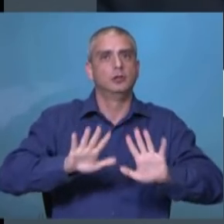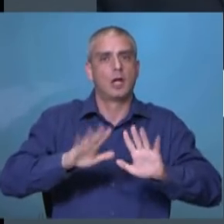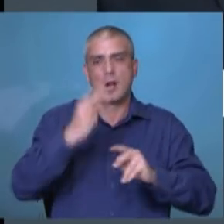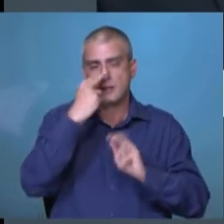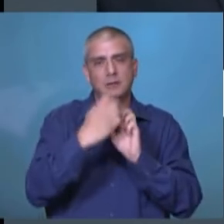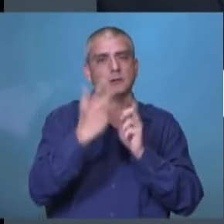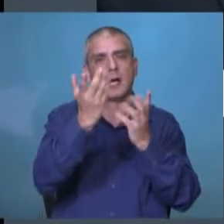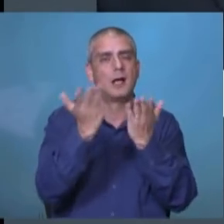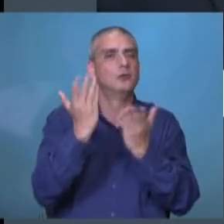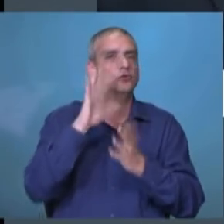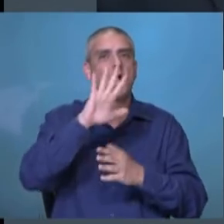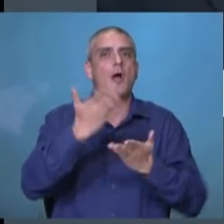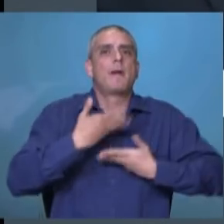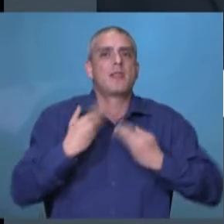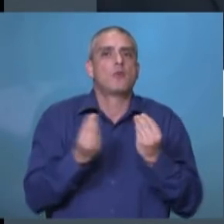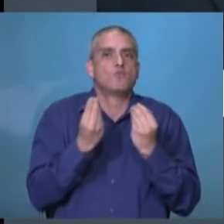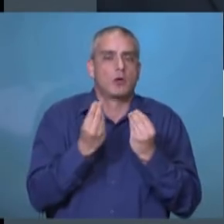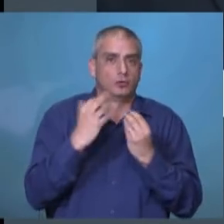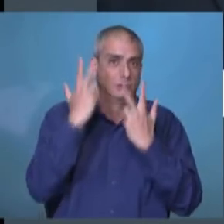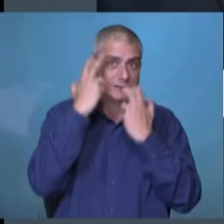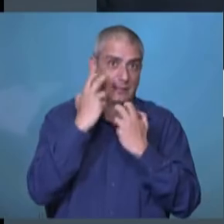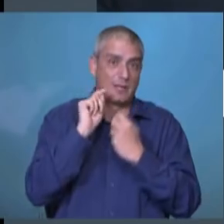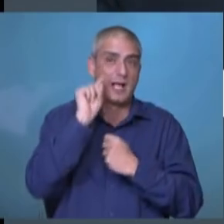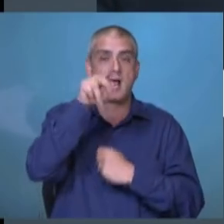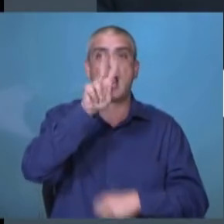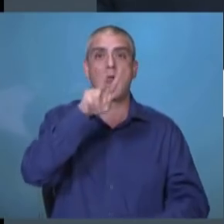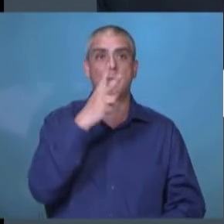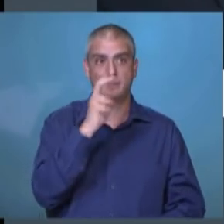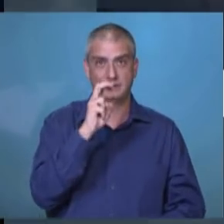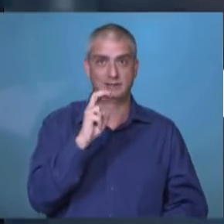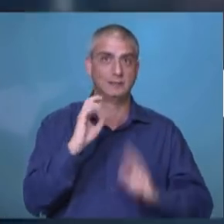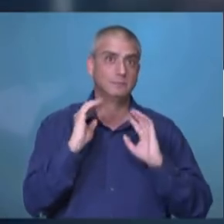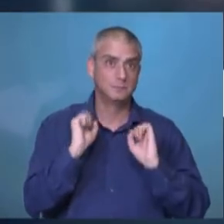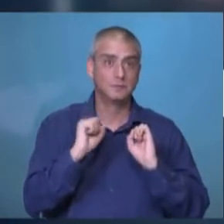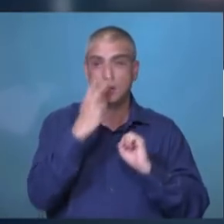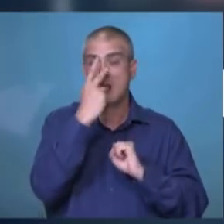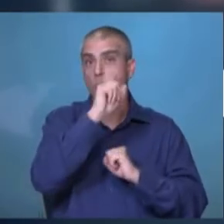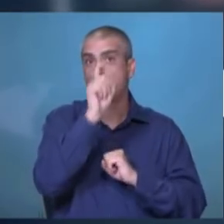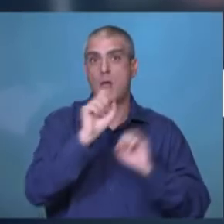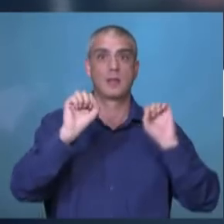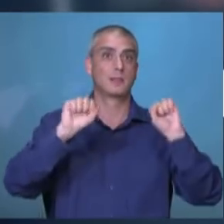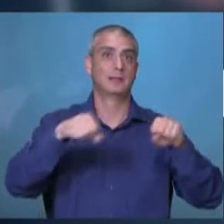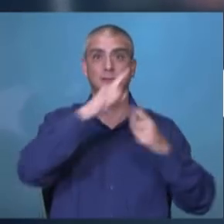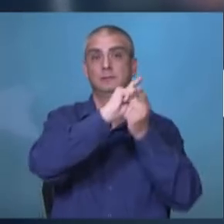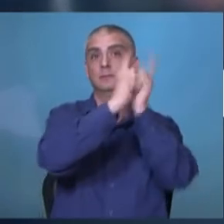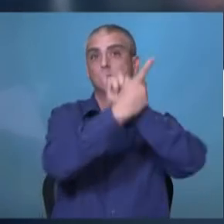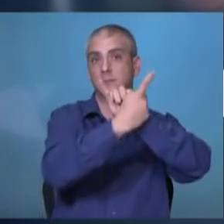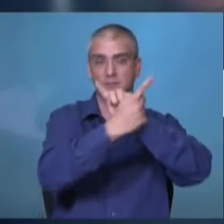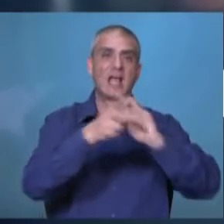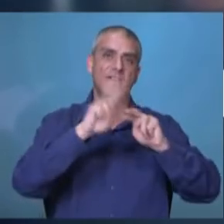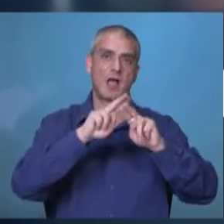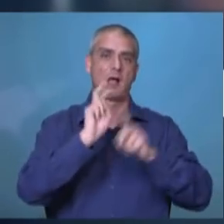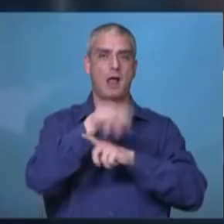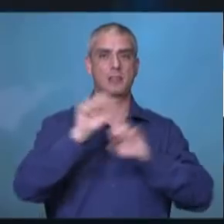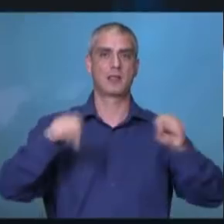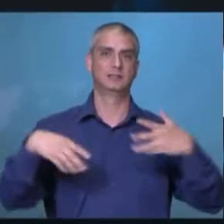האירופים, לתת משהו, בציפייה להגיע ל-2020 בחיים, לראות אולי הנשיא בבית הלבן יתחלף, ואז ייכנס נשיא